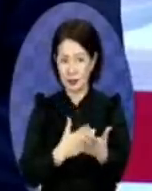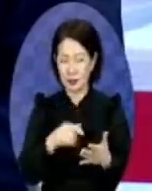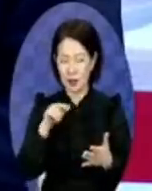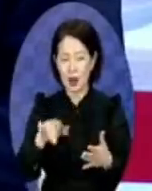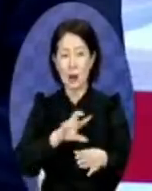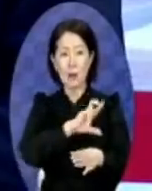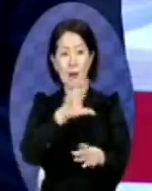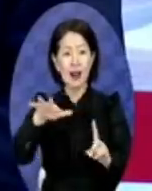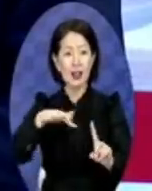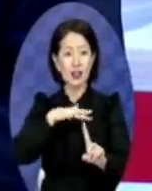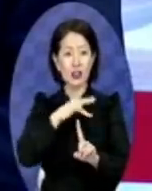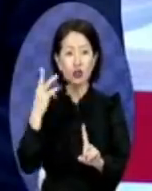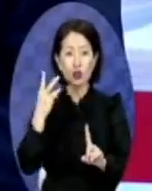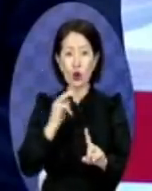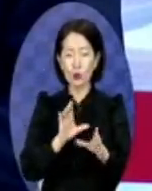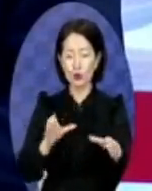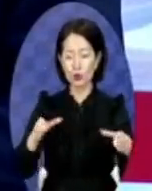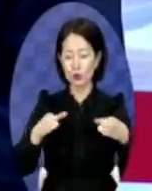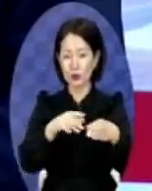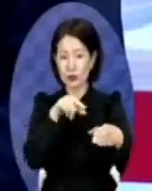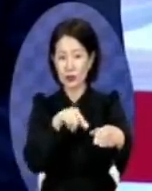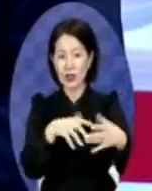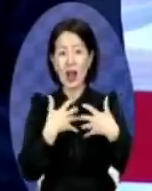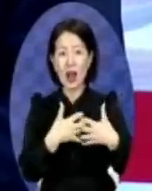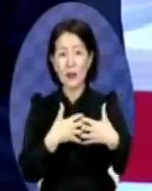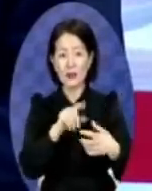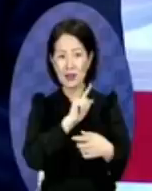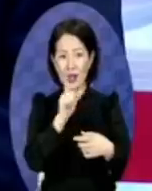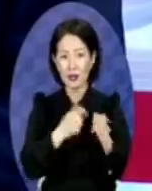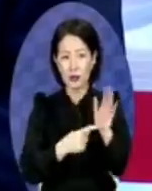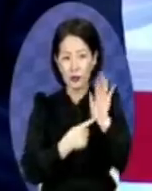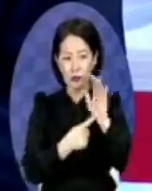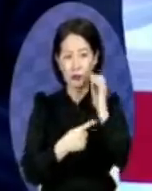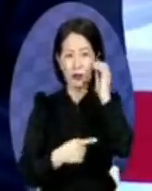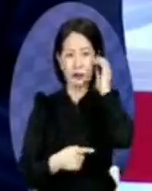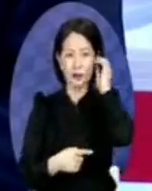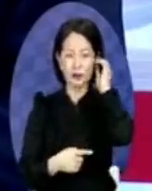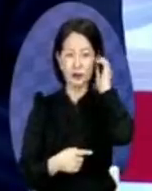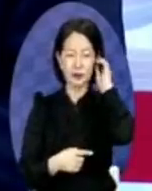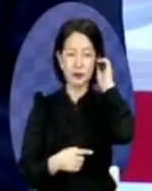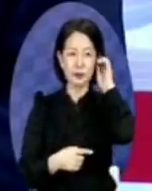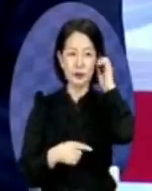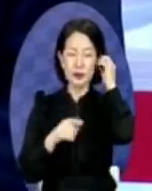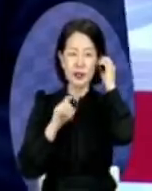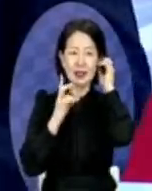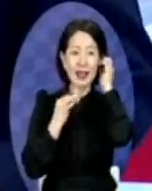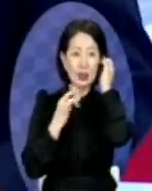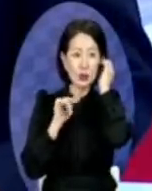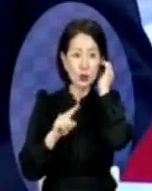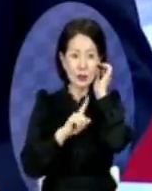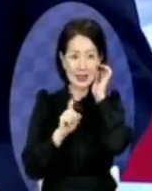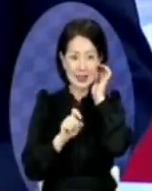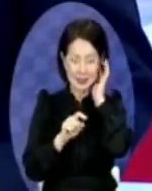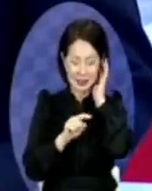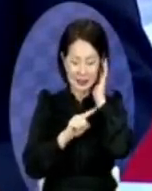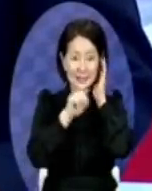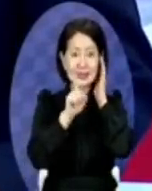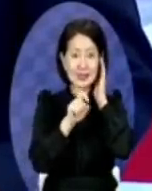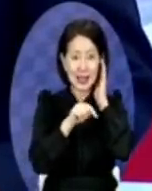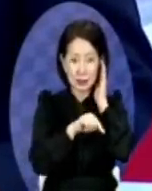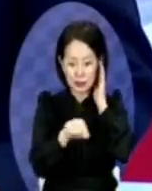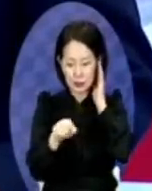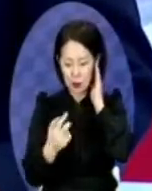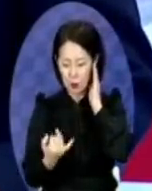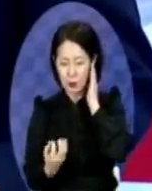амьтдын амьдрах нөхцөл тэдэн тулгарч байгаа асуудлын талаар хөндөж байна. Дэнжи мянган наран тул хоёр сахын автсан ойролцоо булгын ус